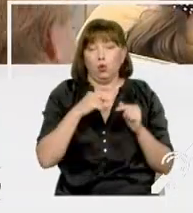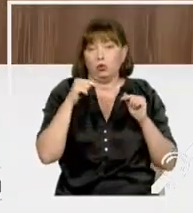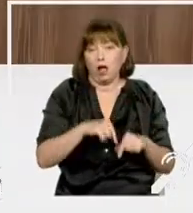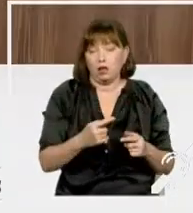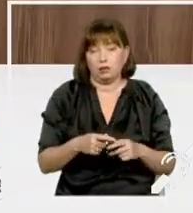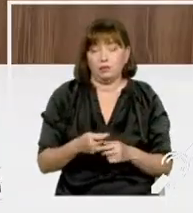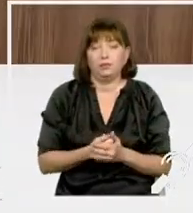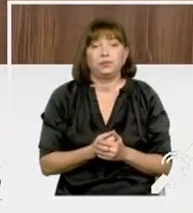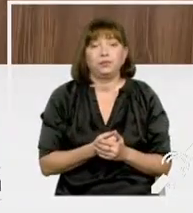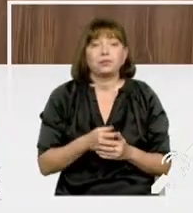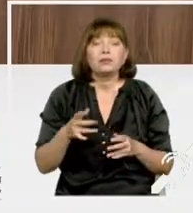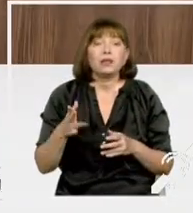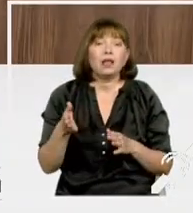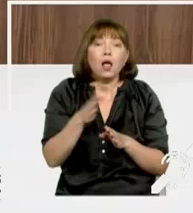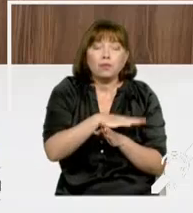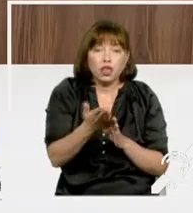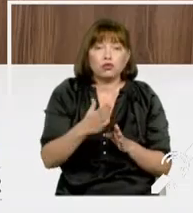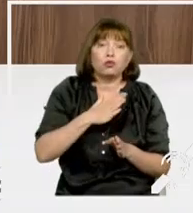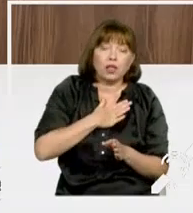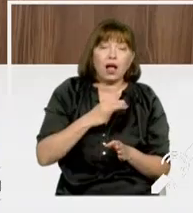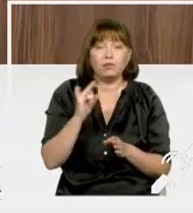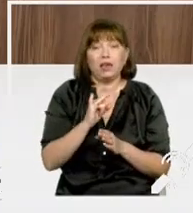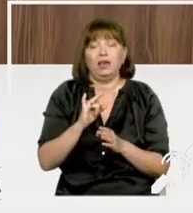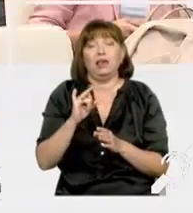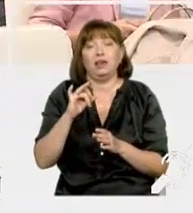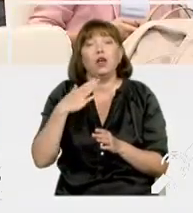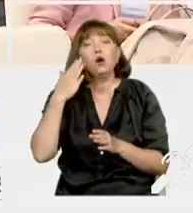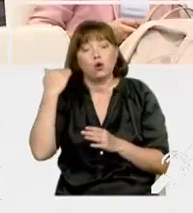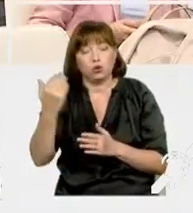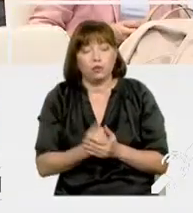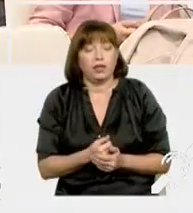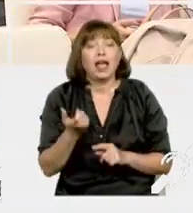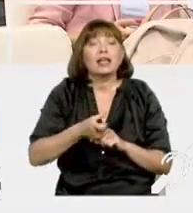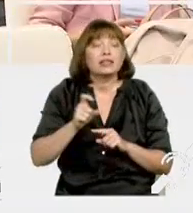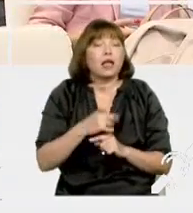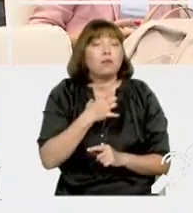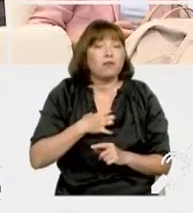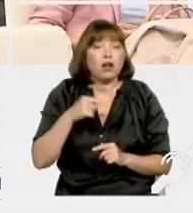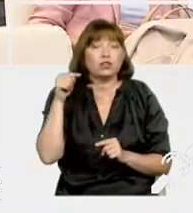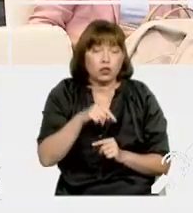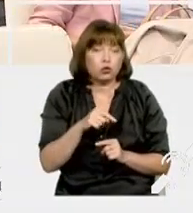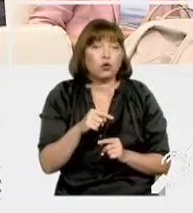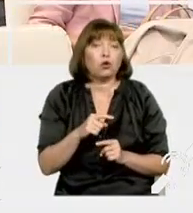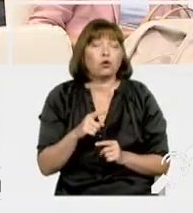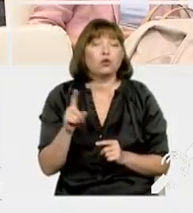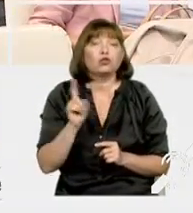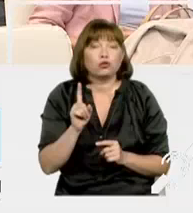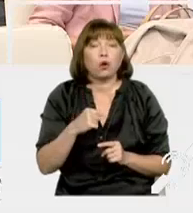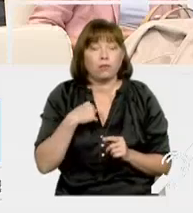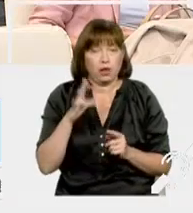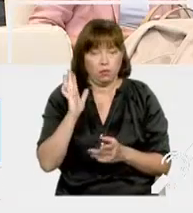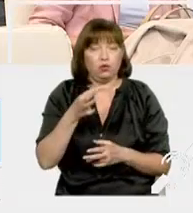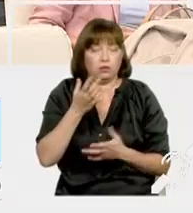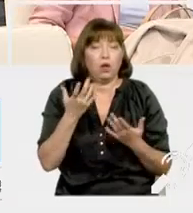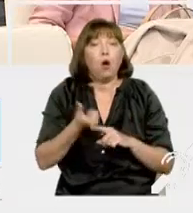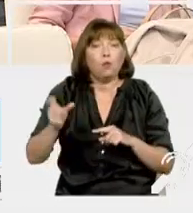între noi și sistemul educațional din România. Cel mai important ar fi pentru noi e faptul ca să devenim